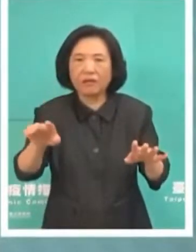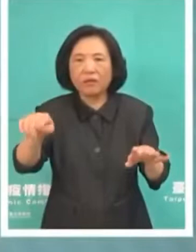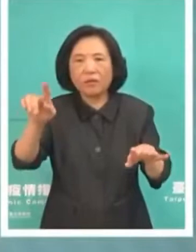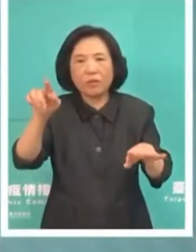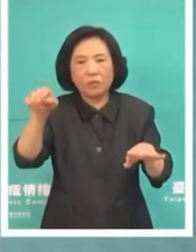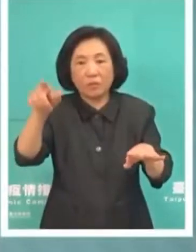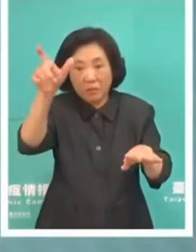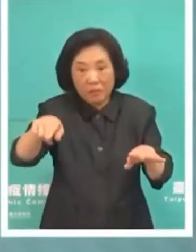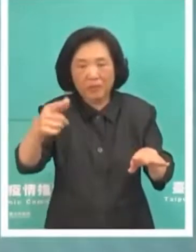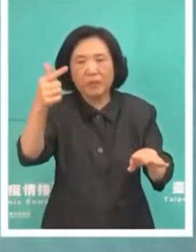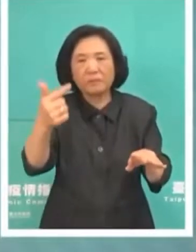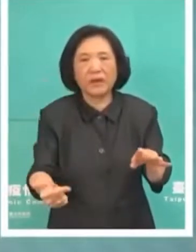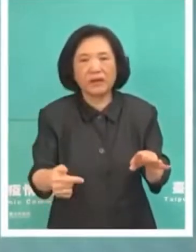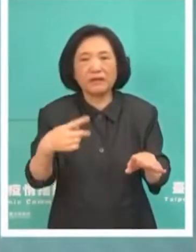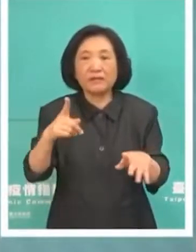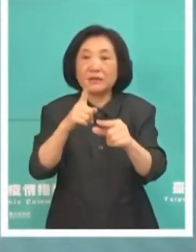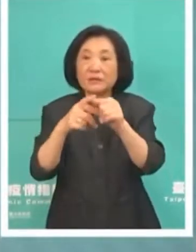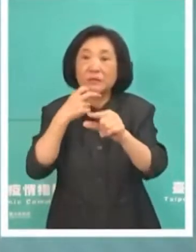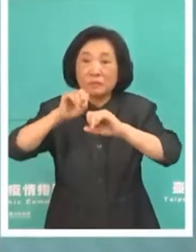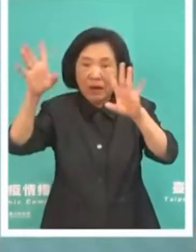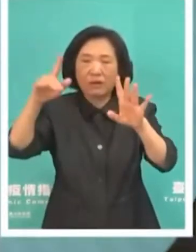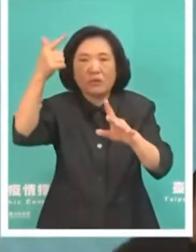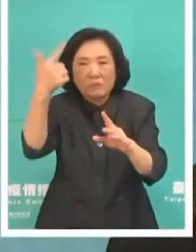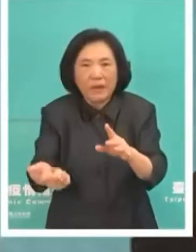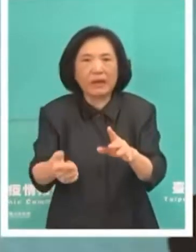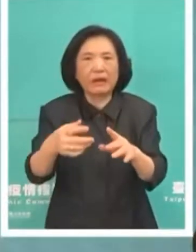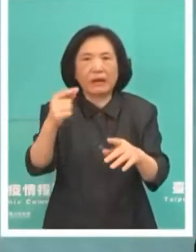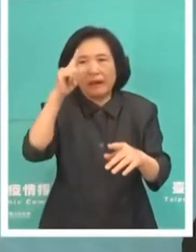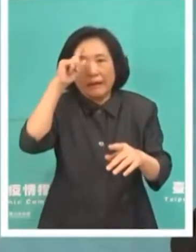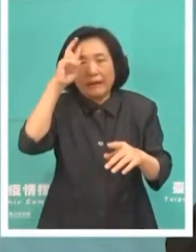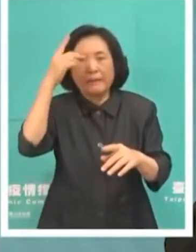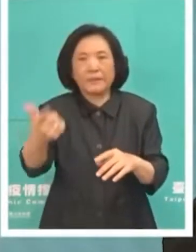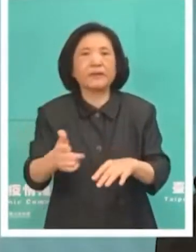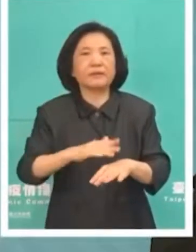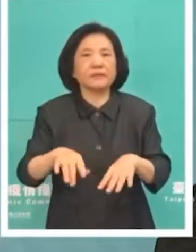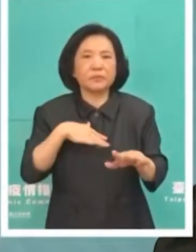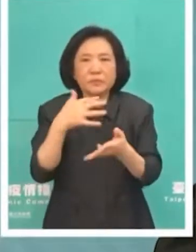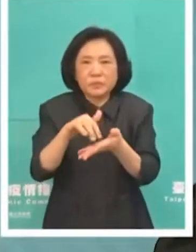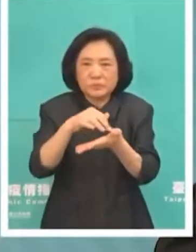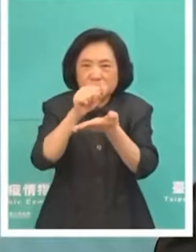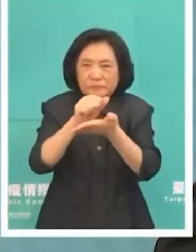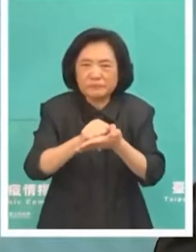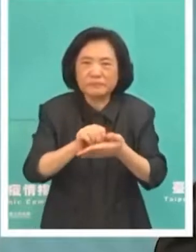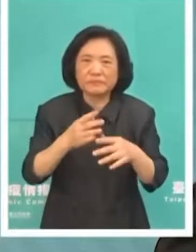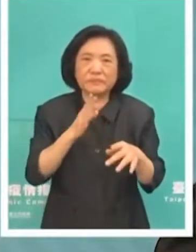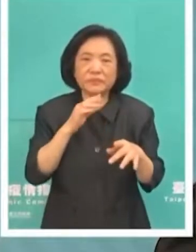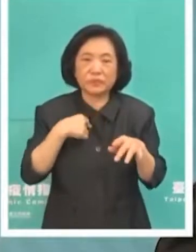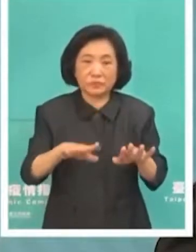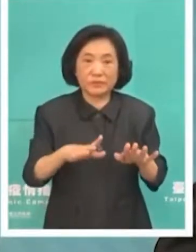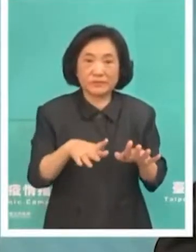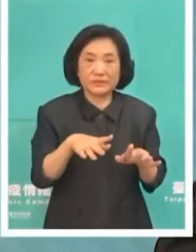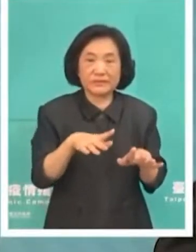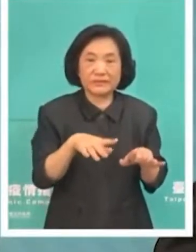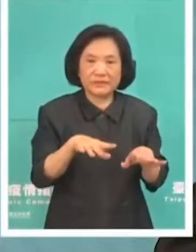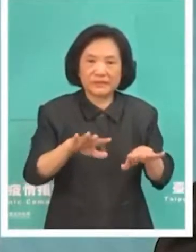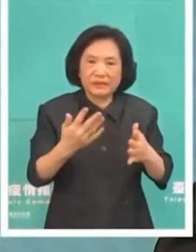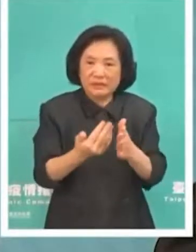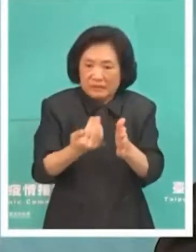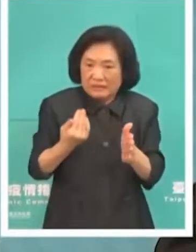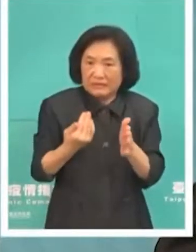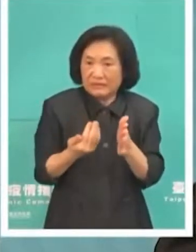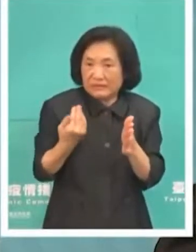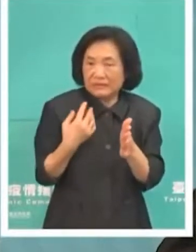一般这个会我们这个计算的时间会比那个 要早差不多四天左